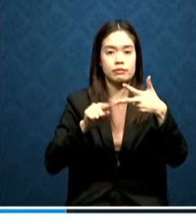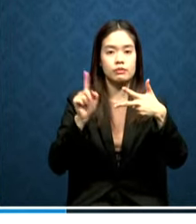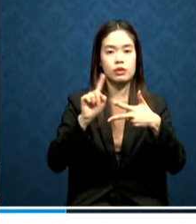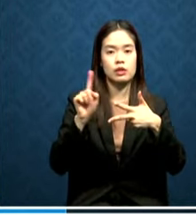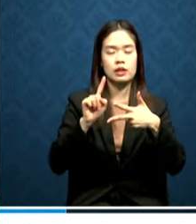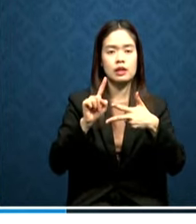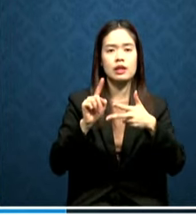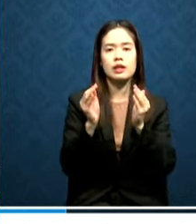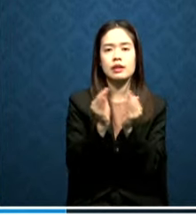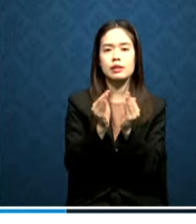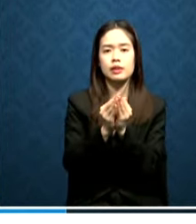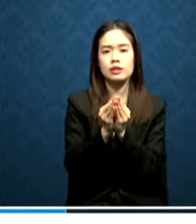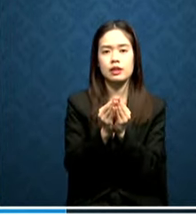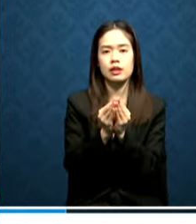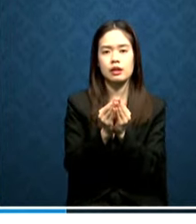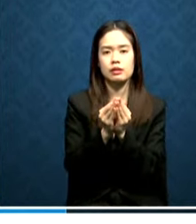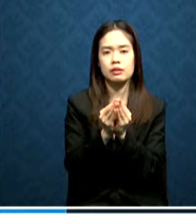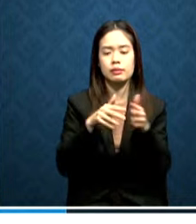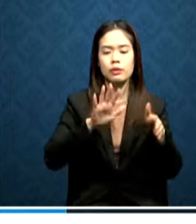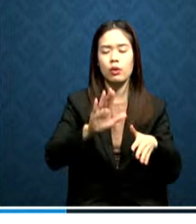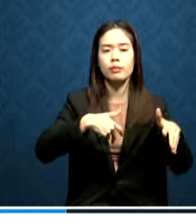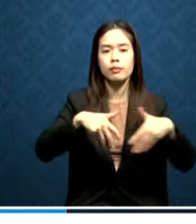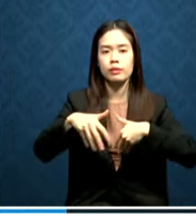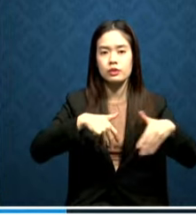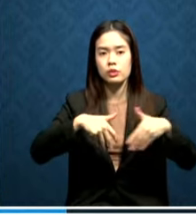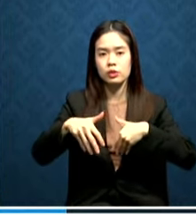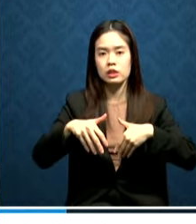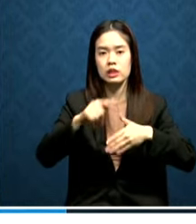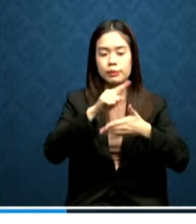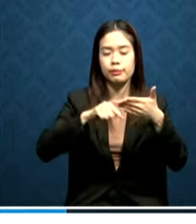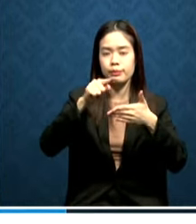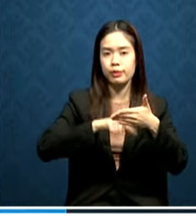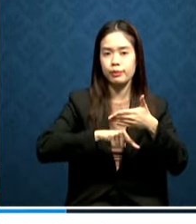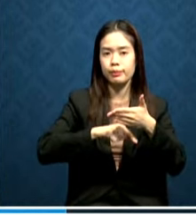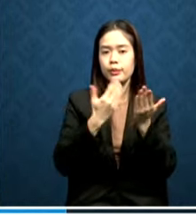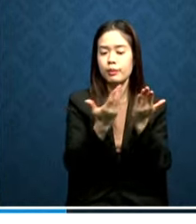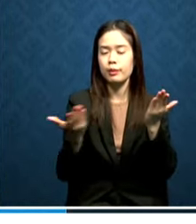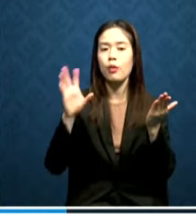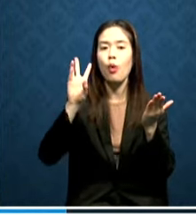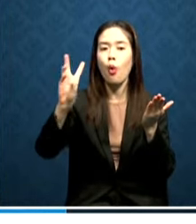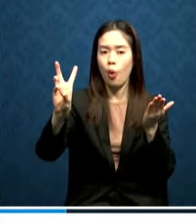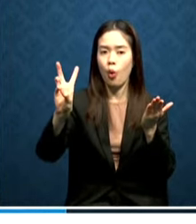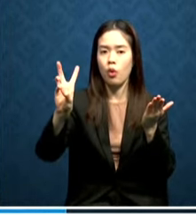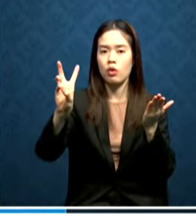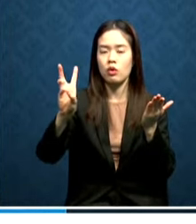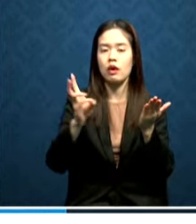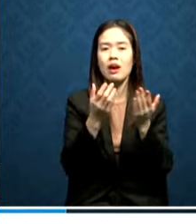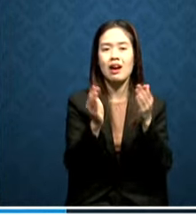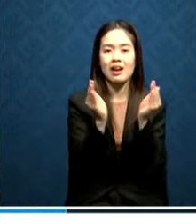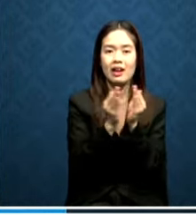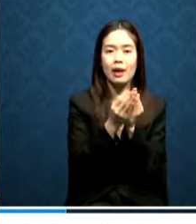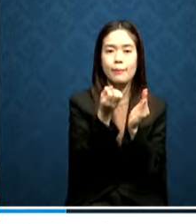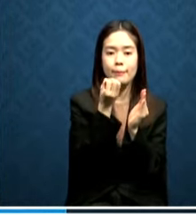คือเสียงข้างมากของประชาชนที่ออกมาลงมตินะฮะ6ฉบับด้วยกันนะครับเสียงข้างมากของ